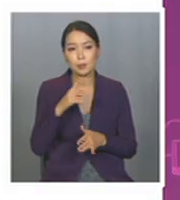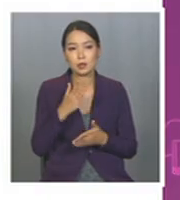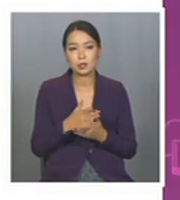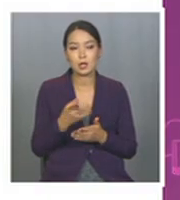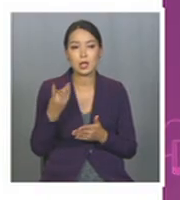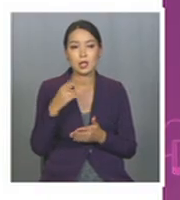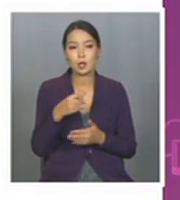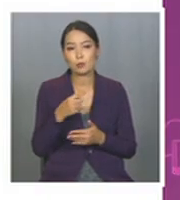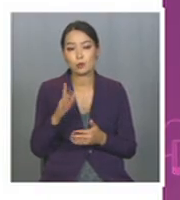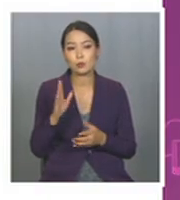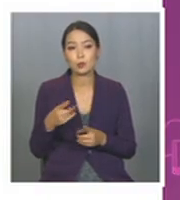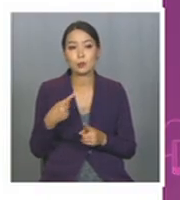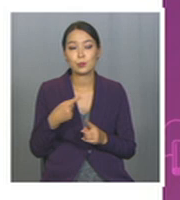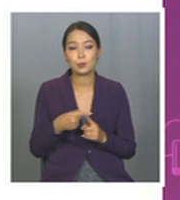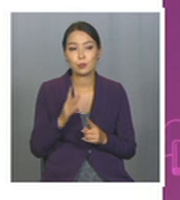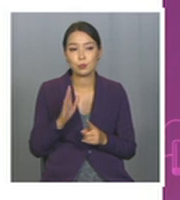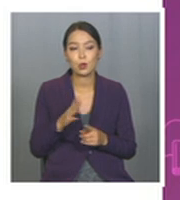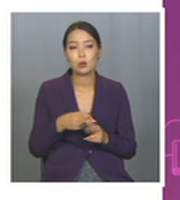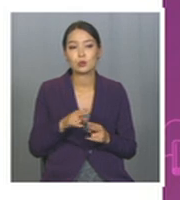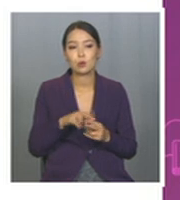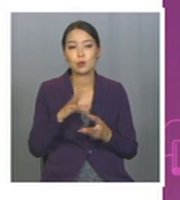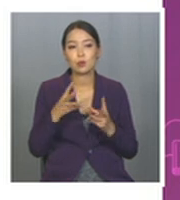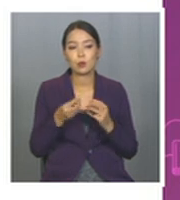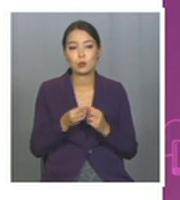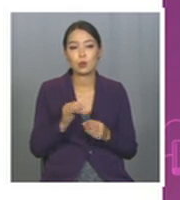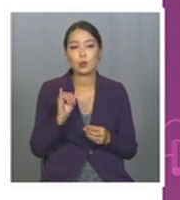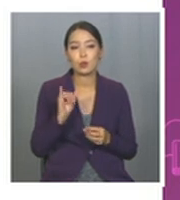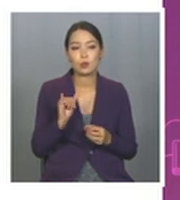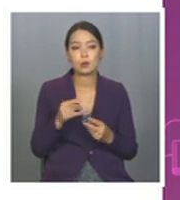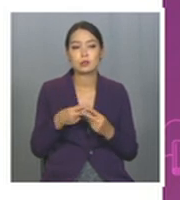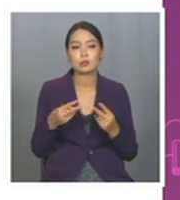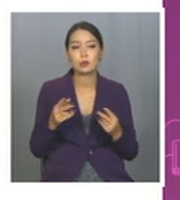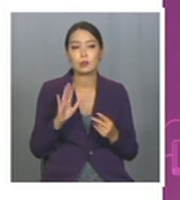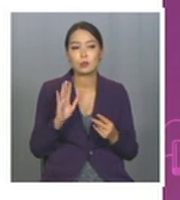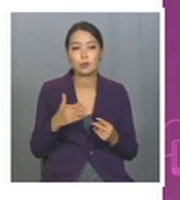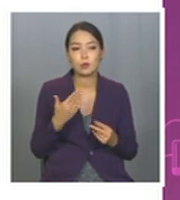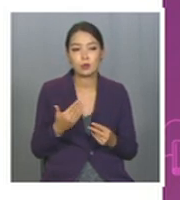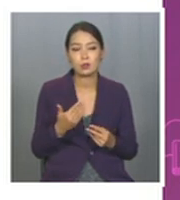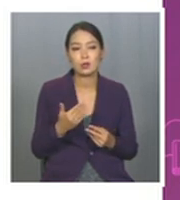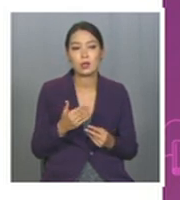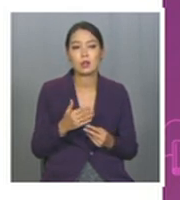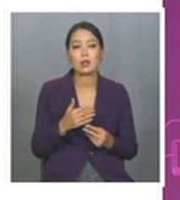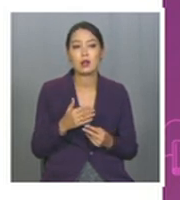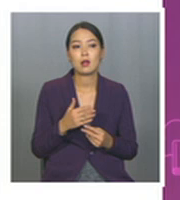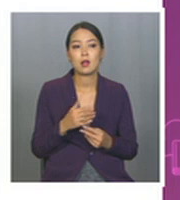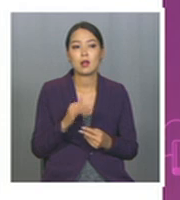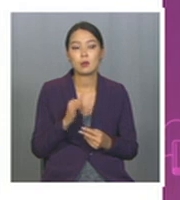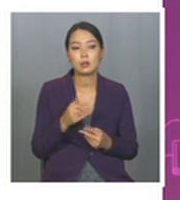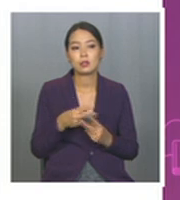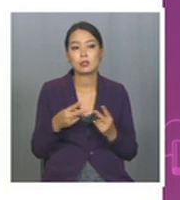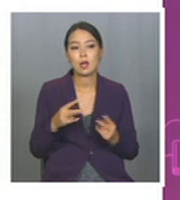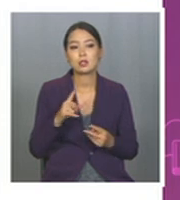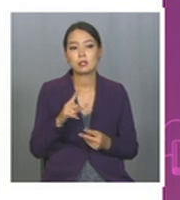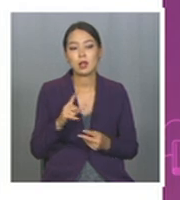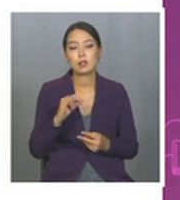бізде плюс береді. Нәтижесінде кернеуіміз тең болады индуктивтілік көбейтілген тоқ күшінің уақыт